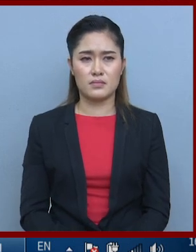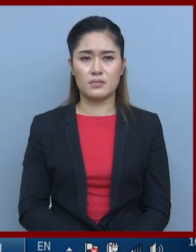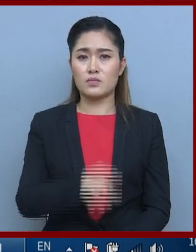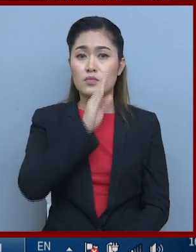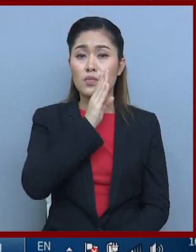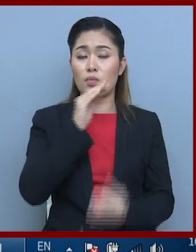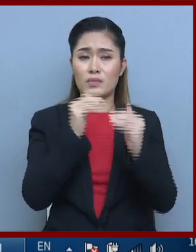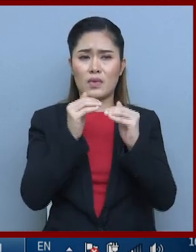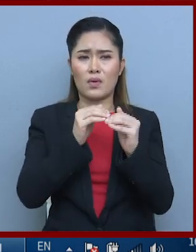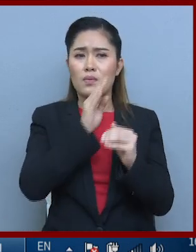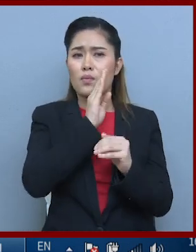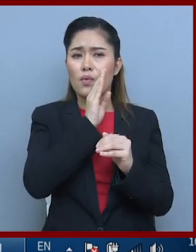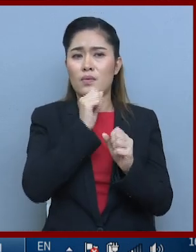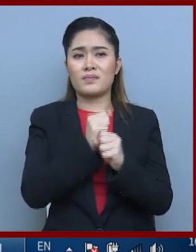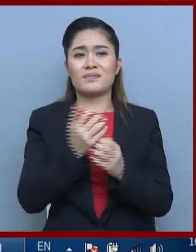เท่ากับ false l